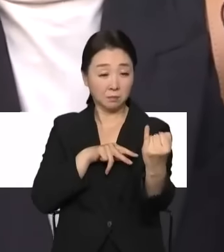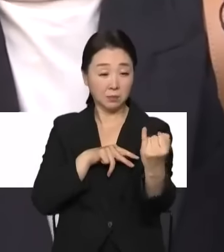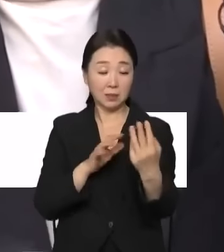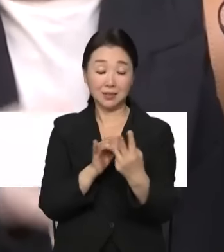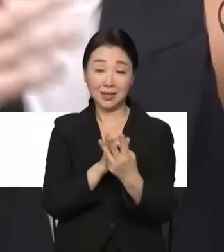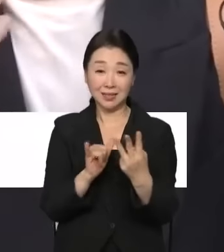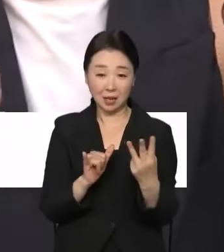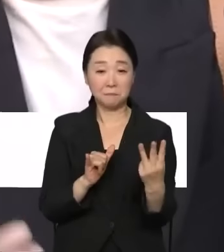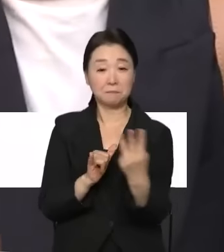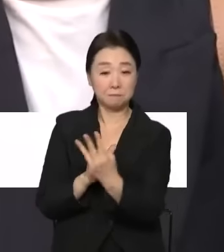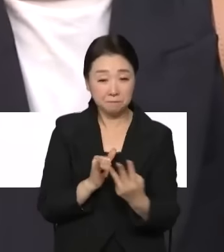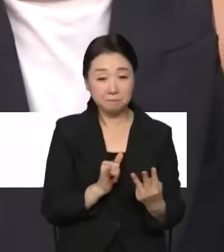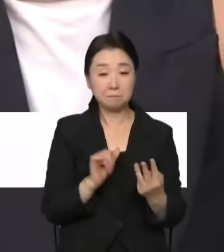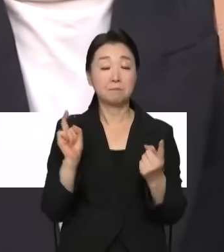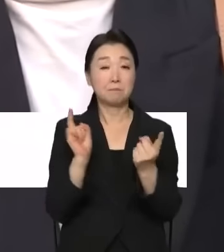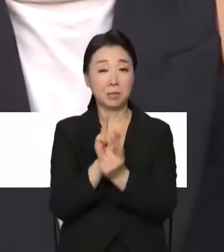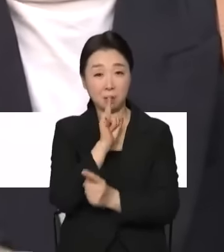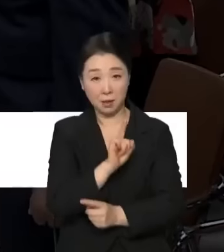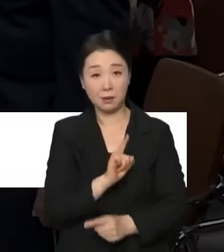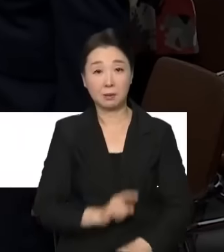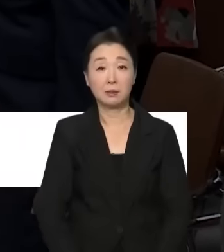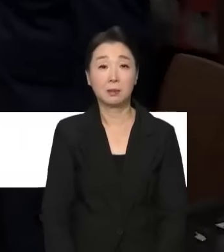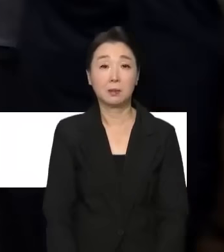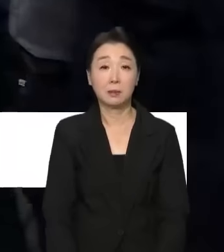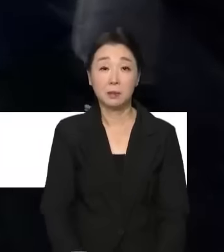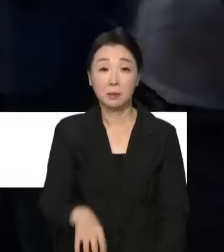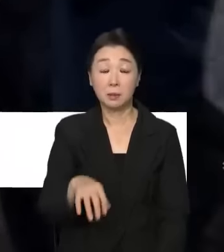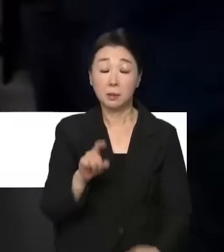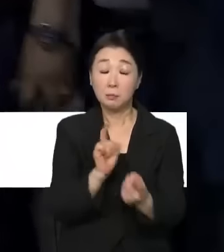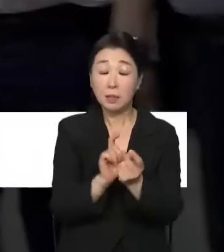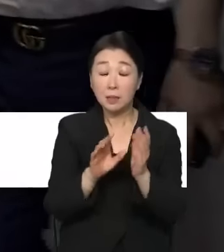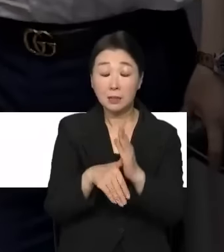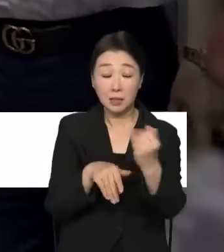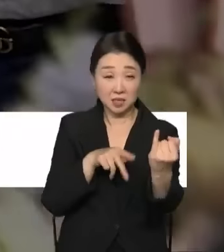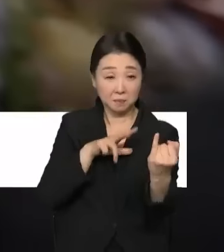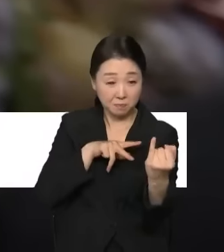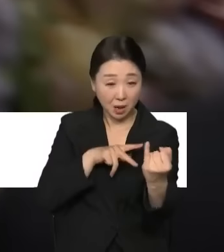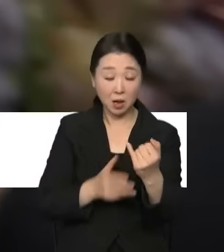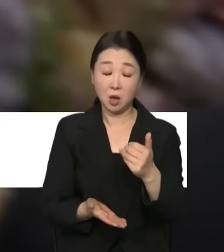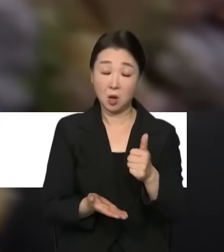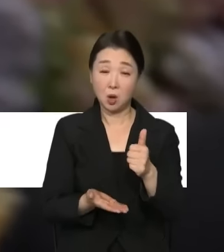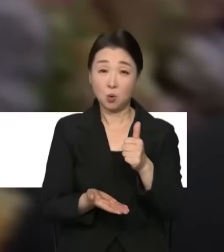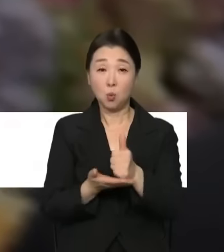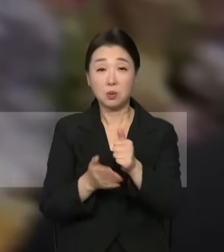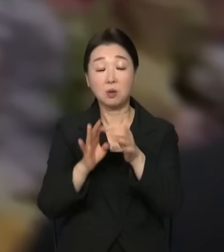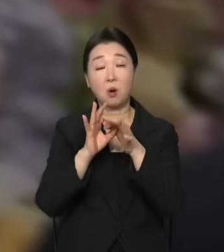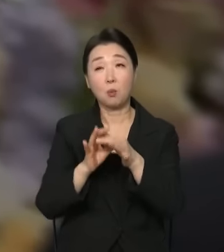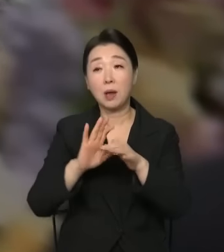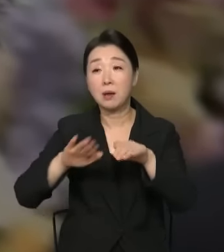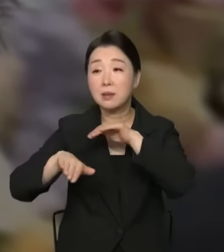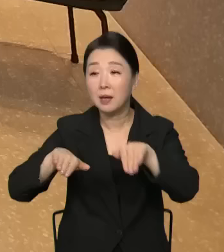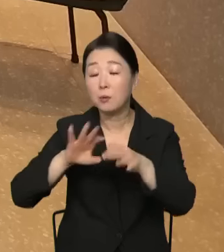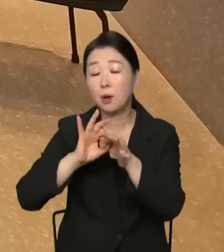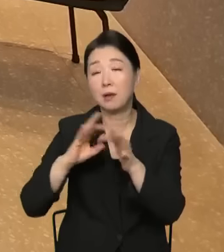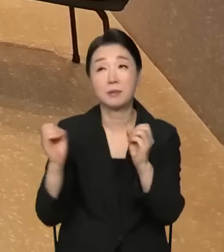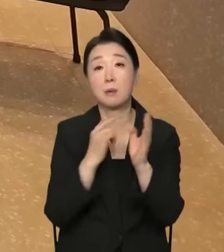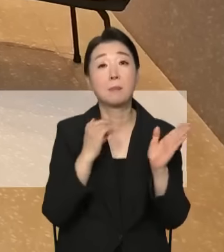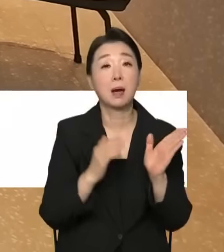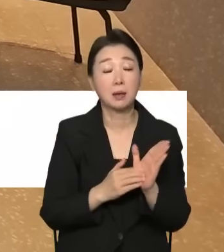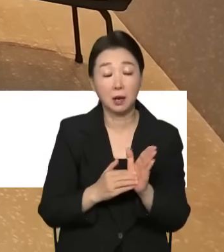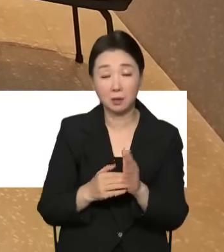따로 만난 걸로 안다고 주장했습니다. 이 자리에서 김 전 의원 공천 개입 관련 얘기도 나온 걸로 들었다고 했습니다.